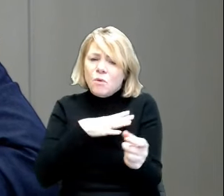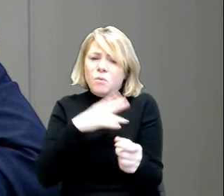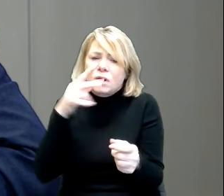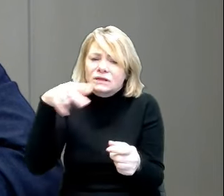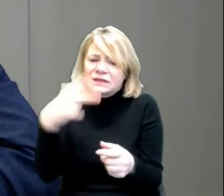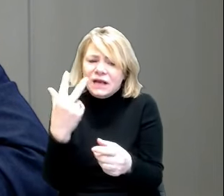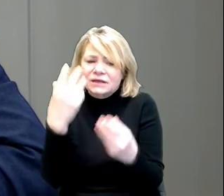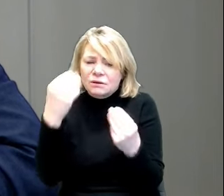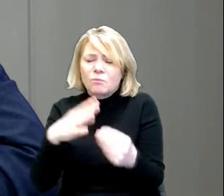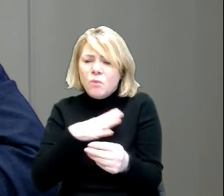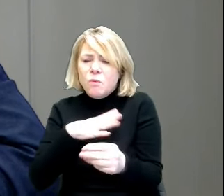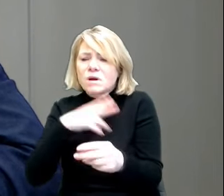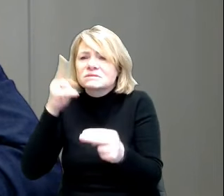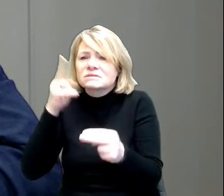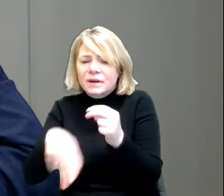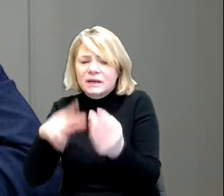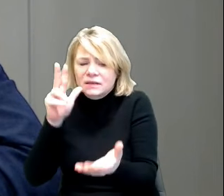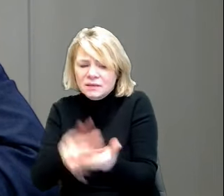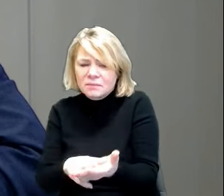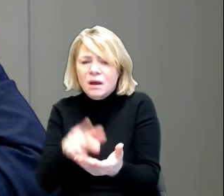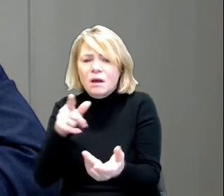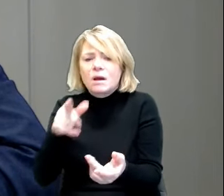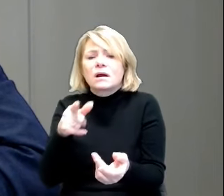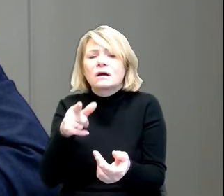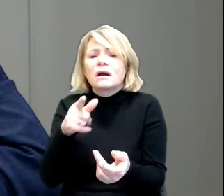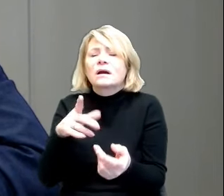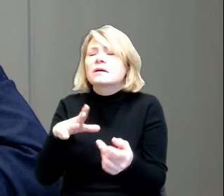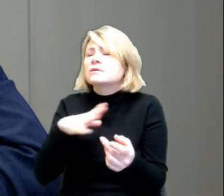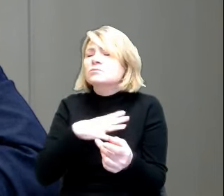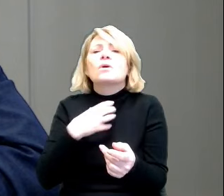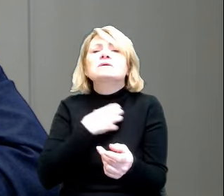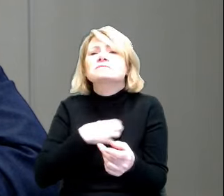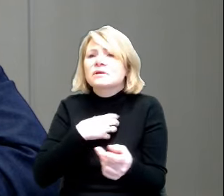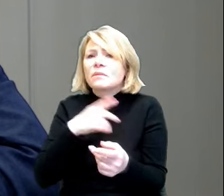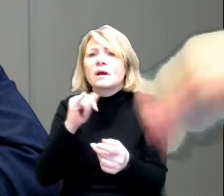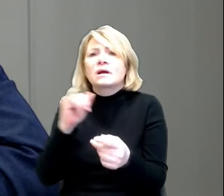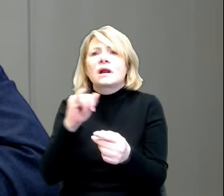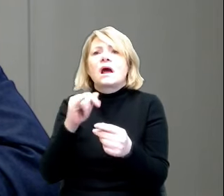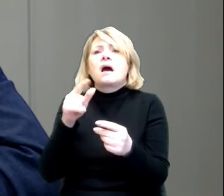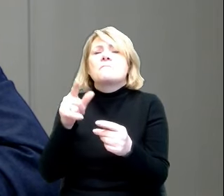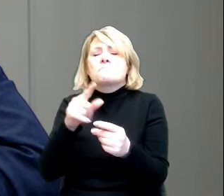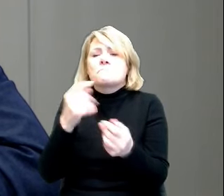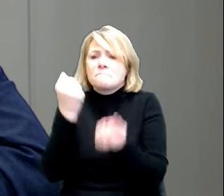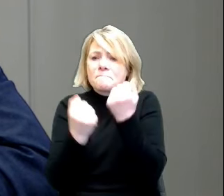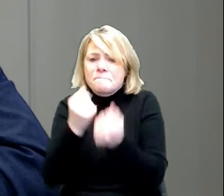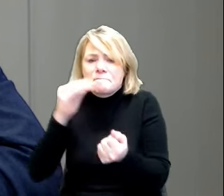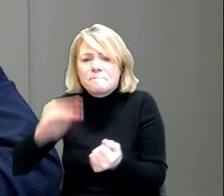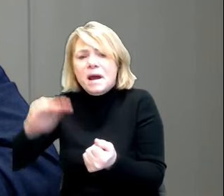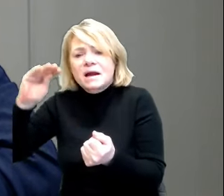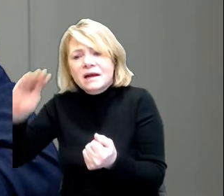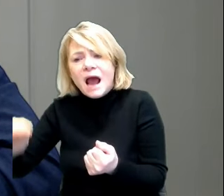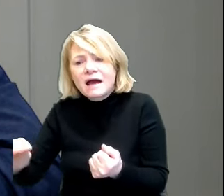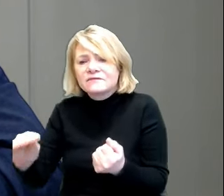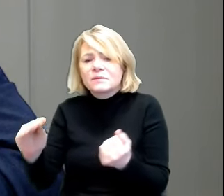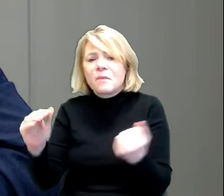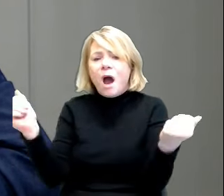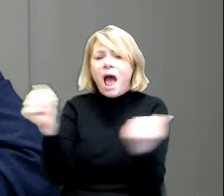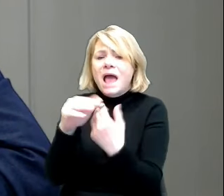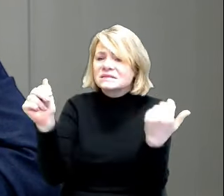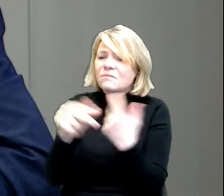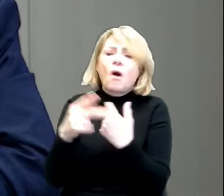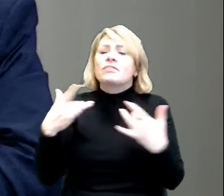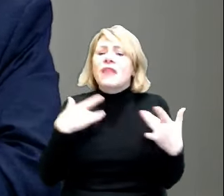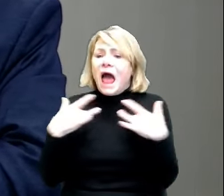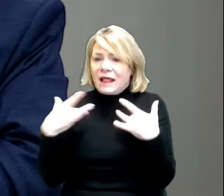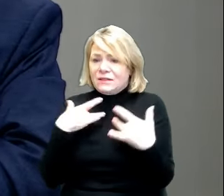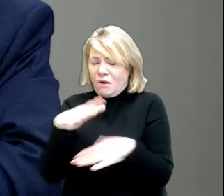sprendimas kuris būtent ir įtakoja parkavimo ir eismo įrengimą teatro gatvėje